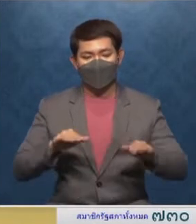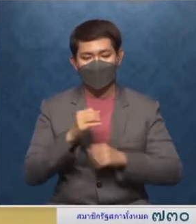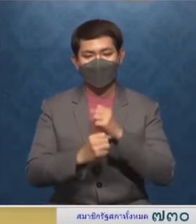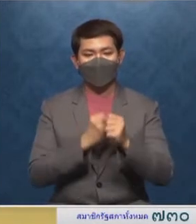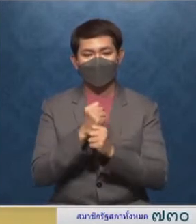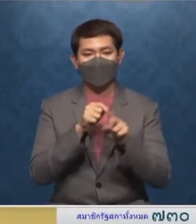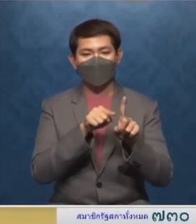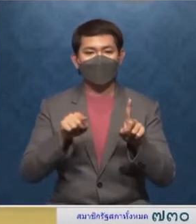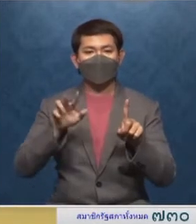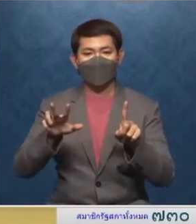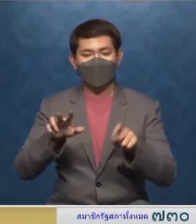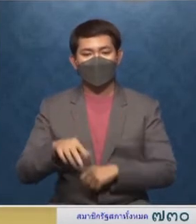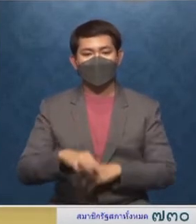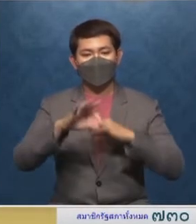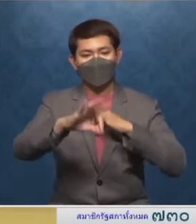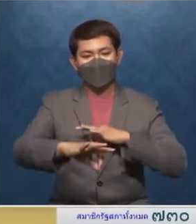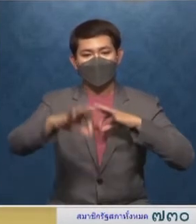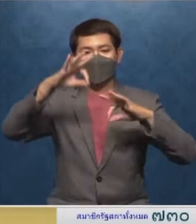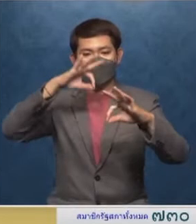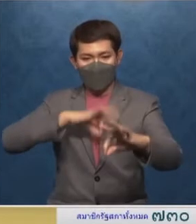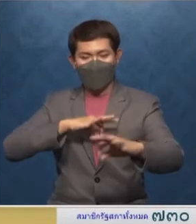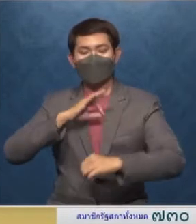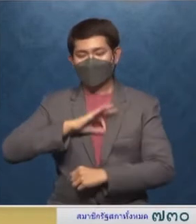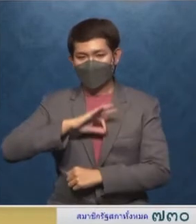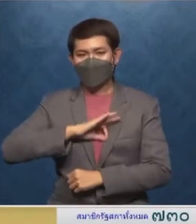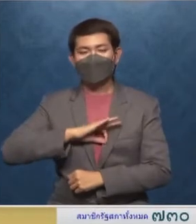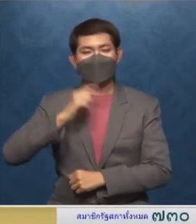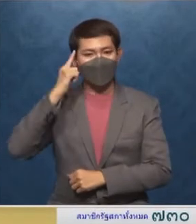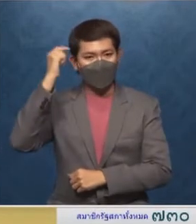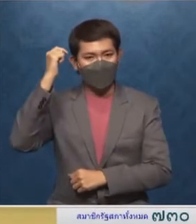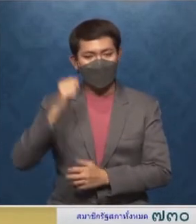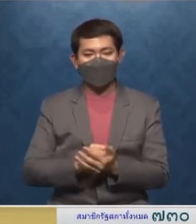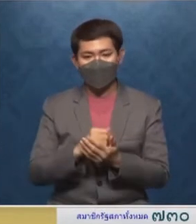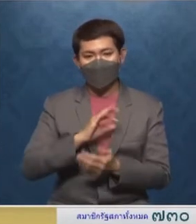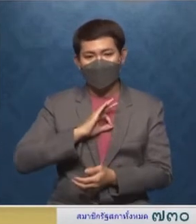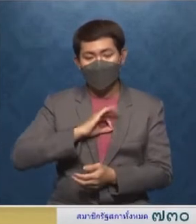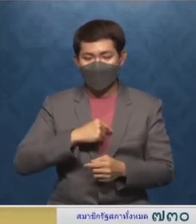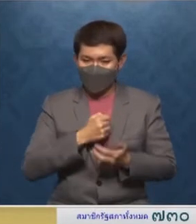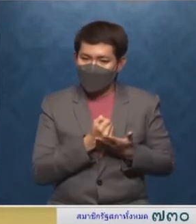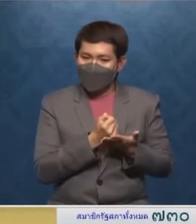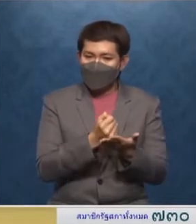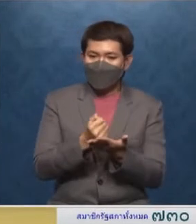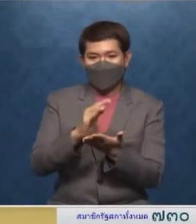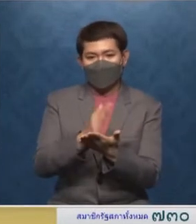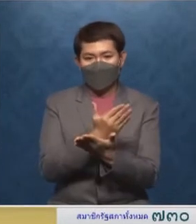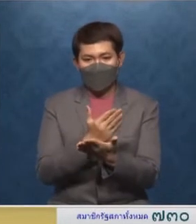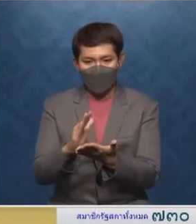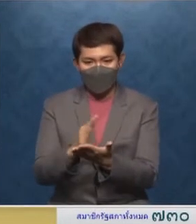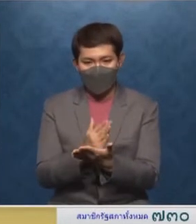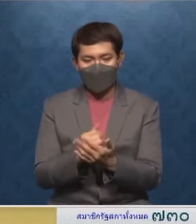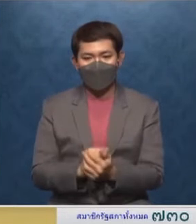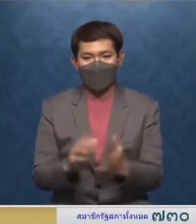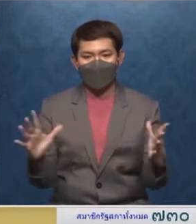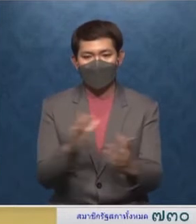ความรู้สึกของผู้อื่นเริ่มรู้จักเผื่อแผ่เริ่มซึมซับวัฒน